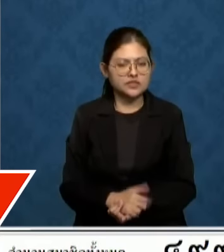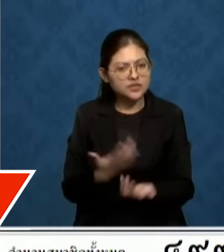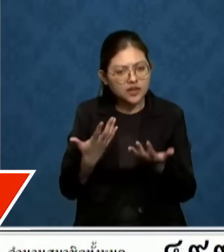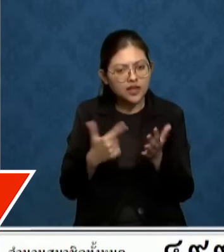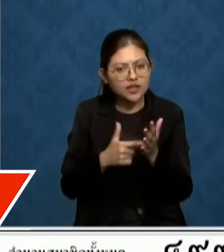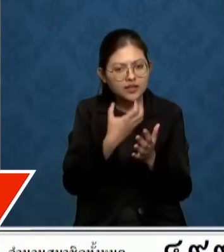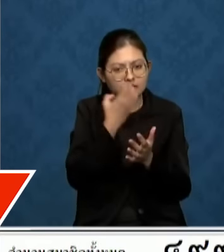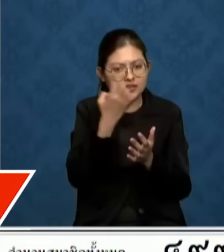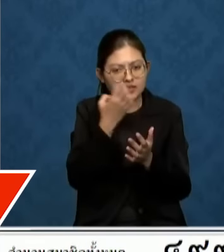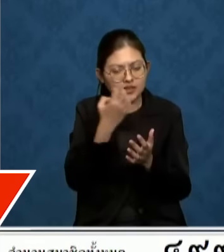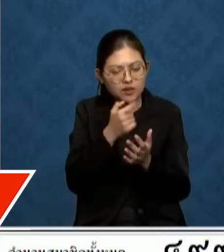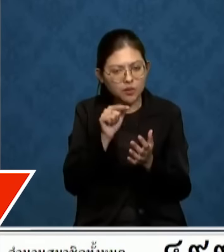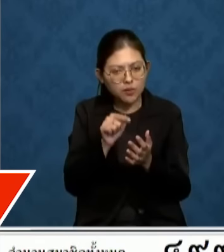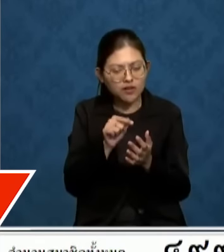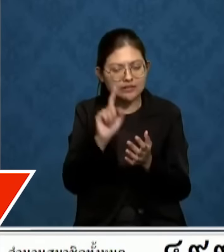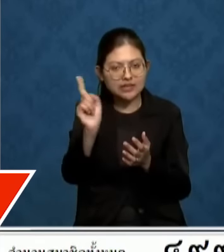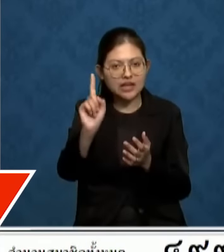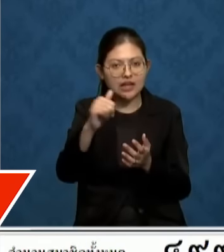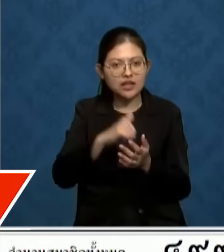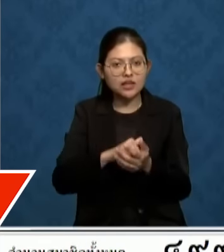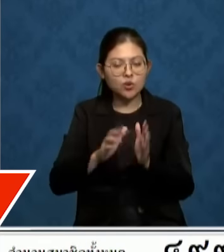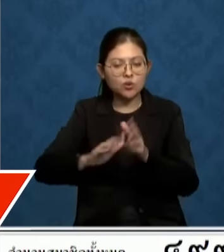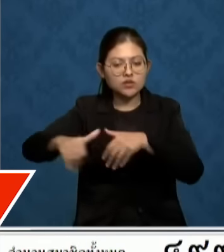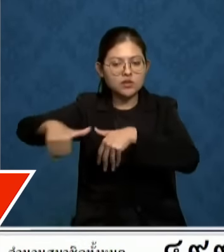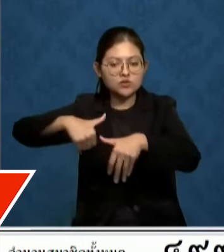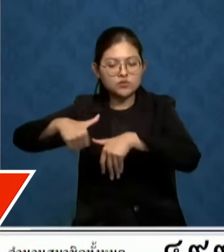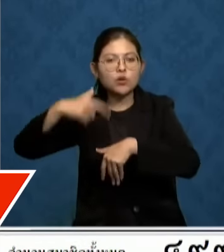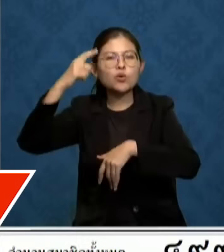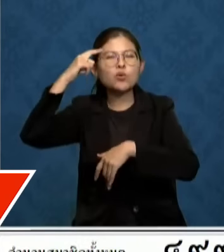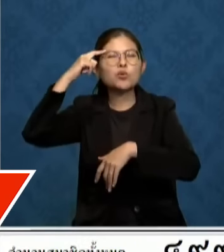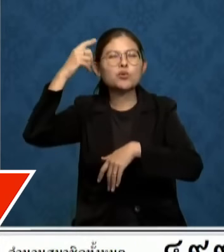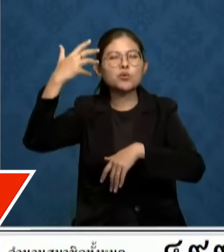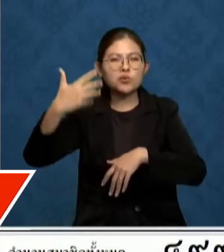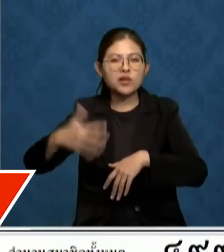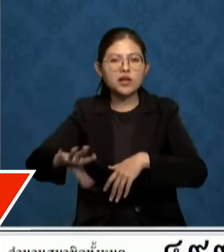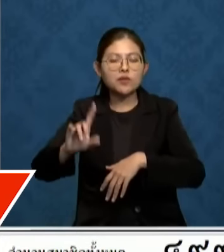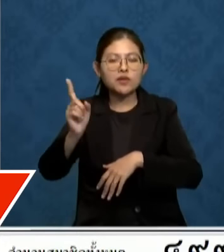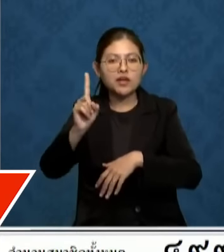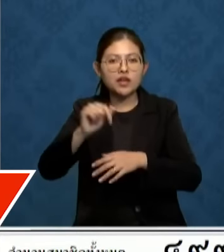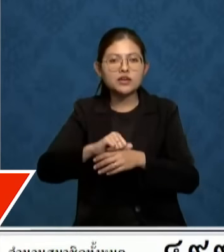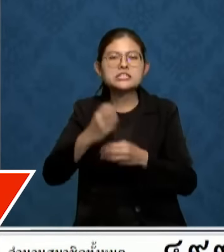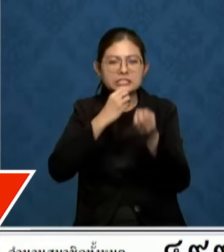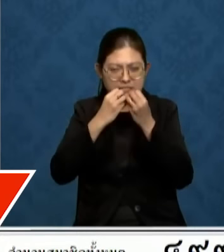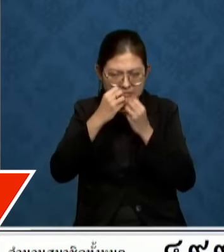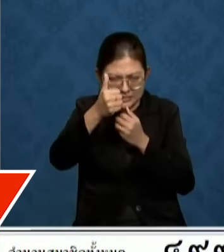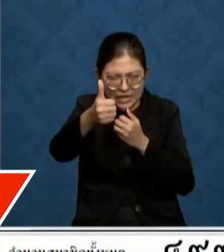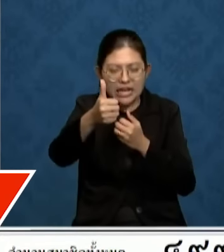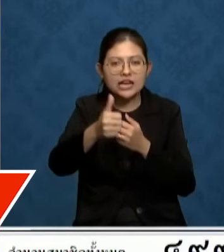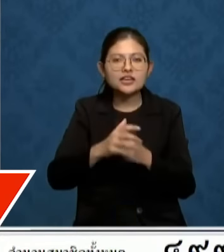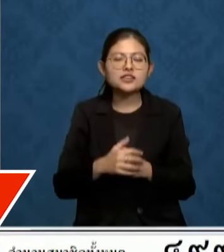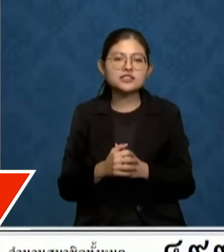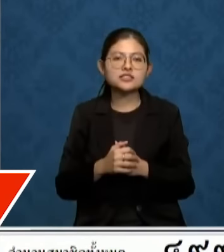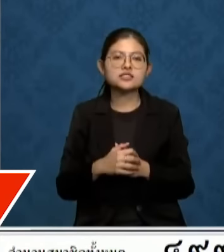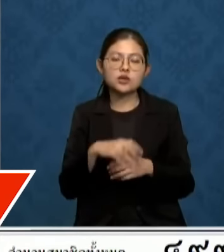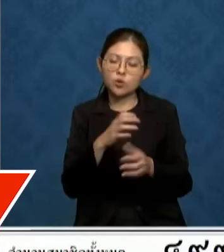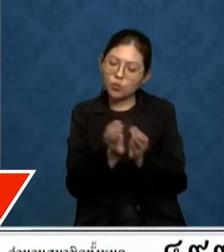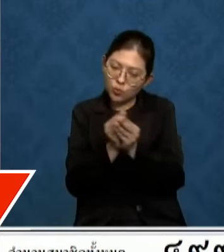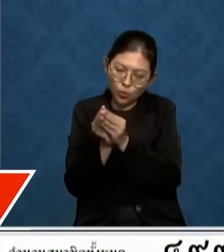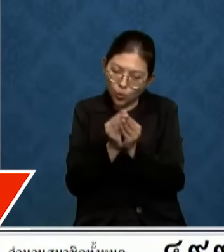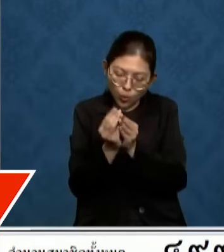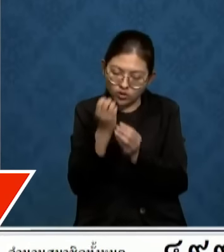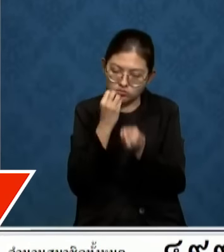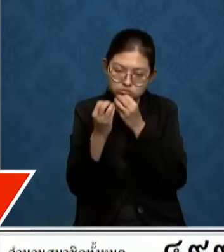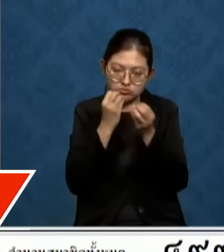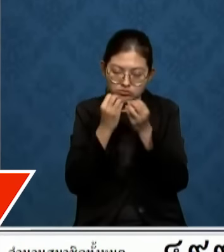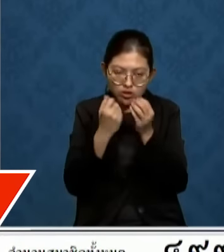ร้ายชัดๆครับท่านประธานชาวบ้านเขารู้แล้วครับว่ามันทานได้เขาทำทานกันมานานหลาย